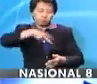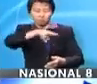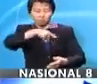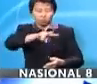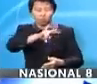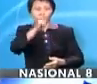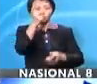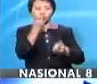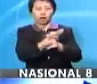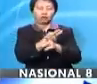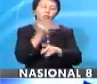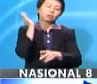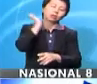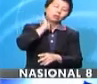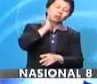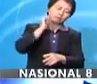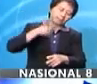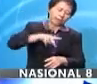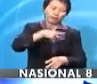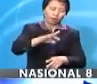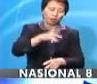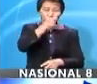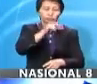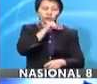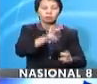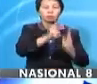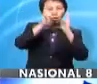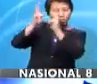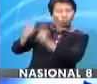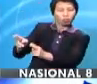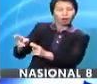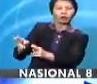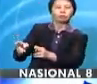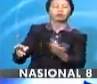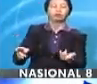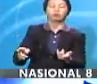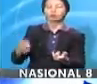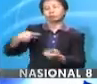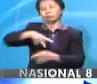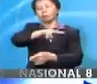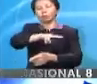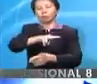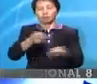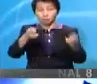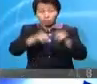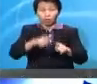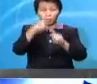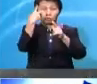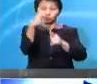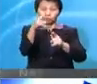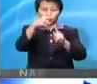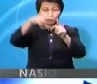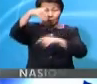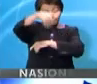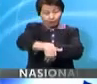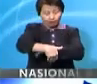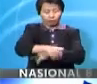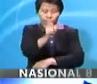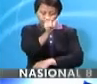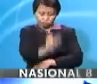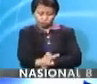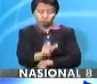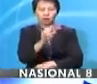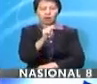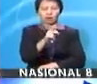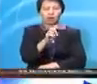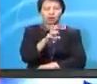kali di bahagian leher kanan, kononnya tidak menghormati pelajar senior. Dalam kejadian 12 tengah malam itu, mangsa Muhammad Nur